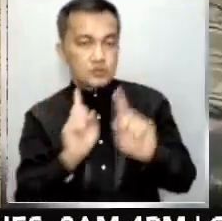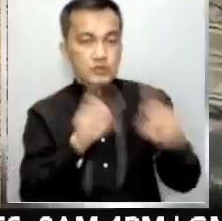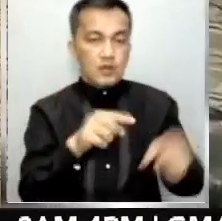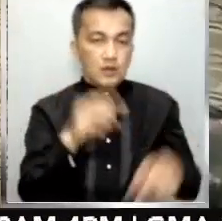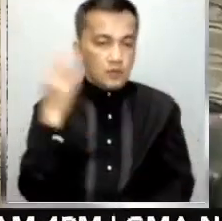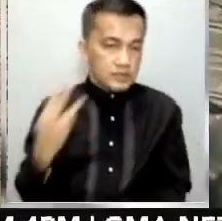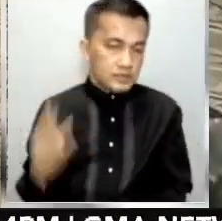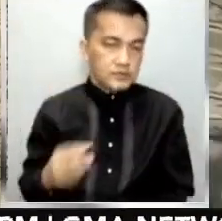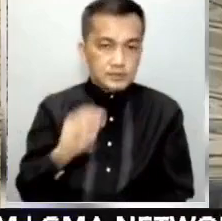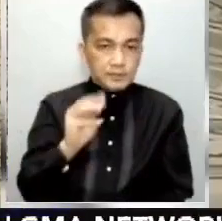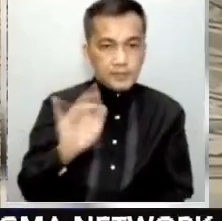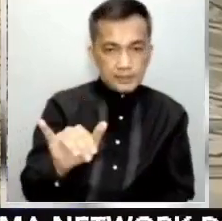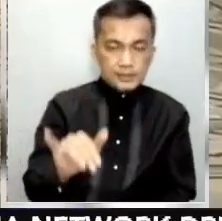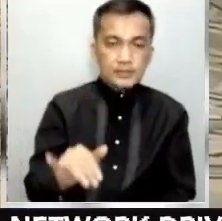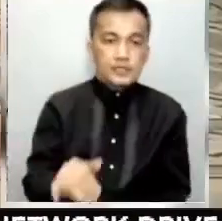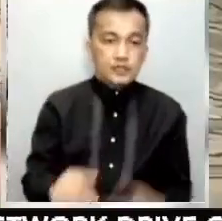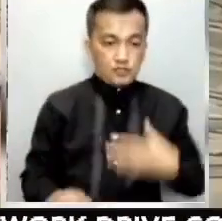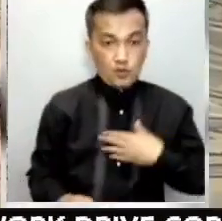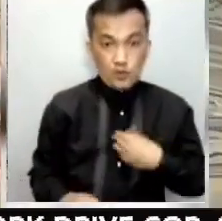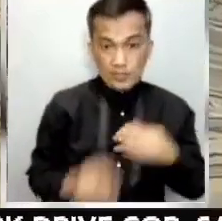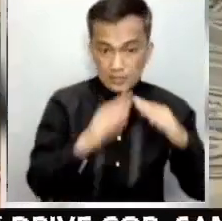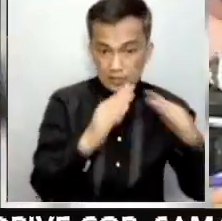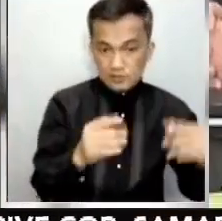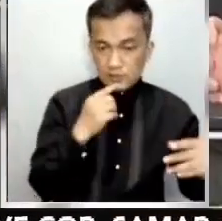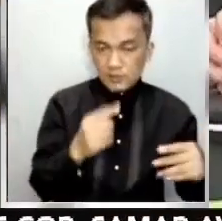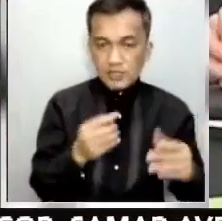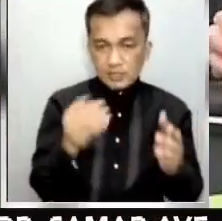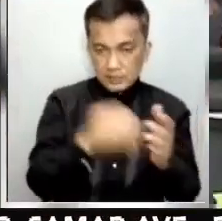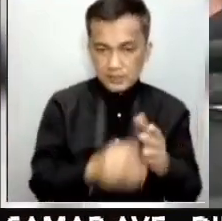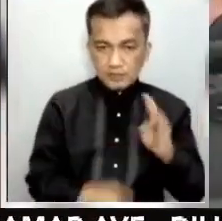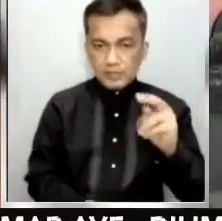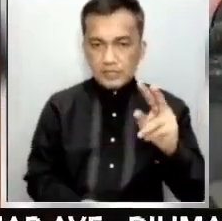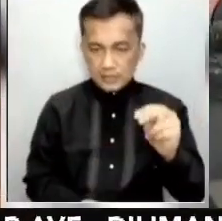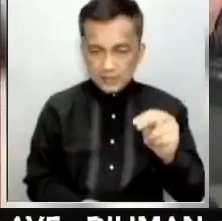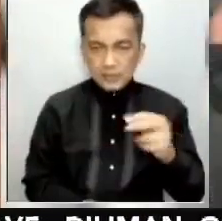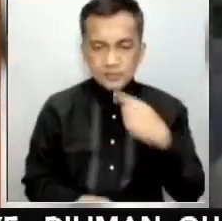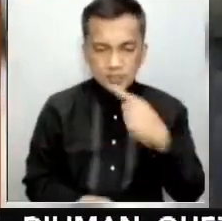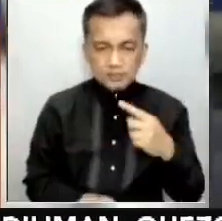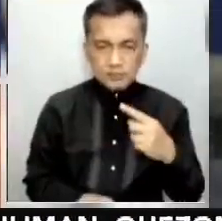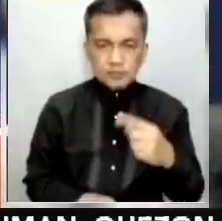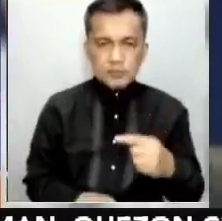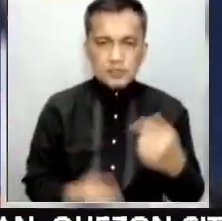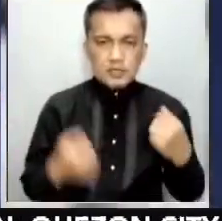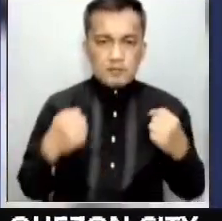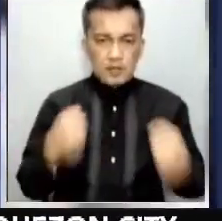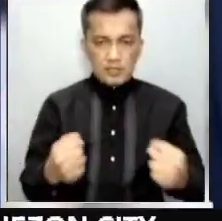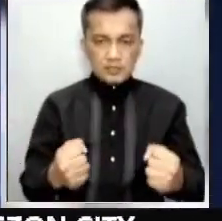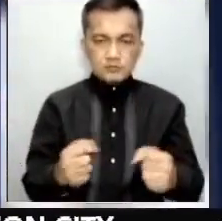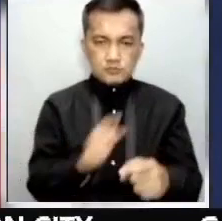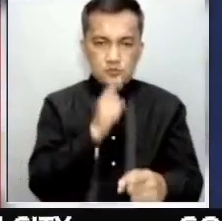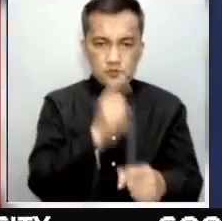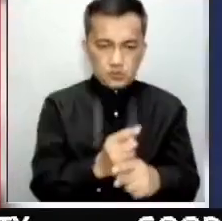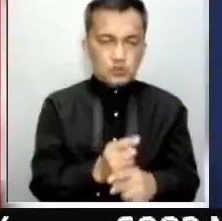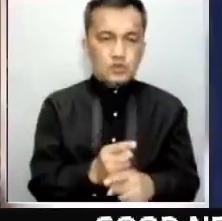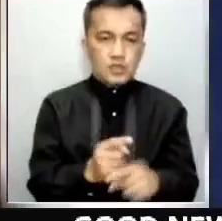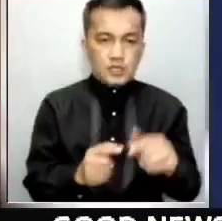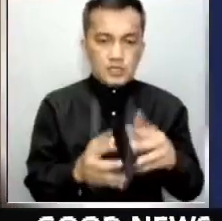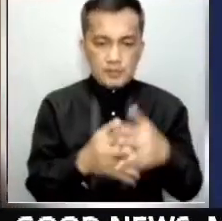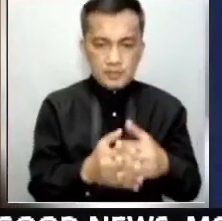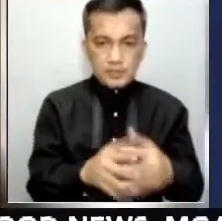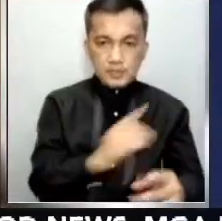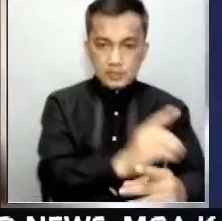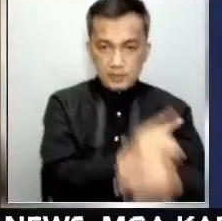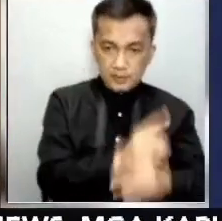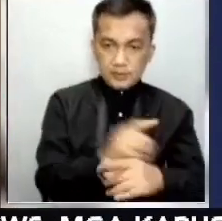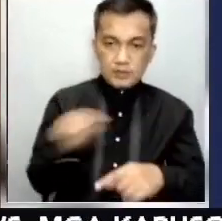Ayon po sa White House, uulitin ni Biden ang anyay balot sa bakal na garantiya ng Amerika na dedepensahan nito ang